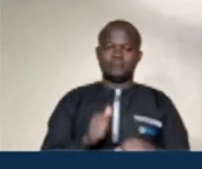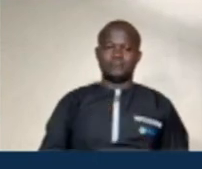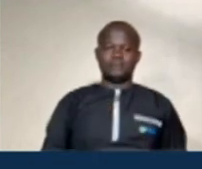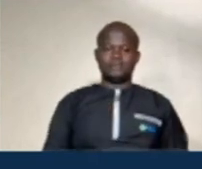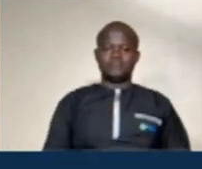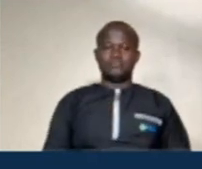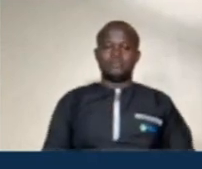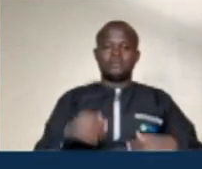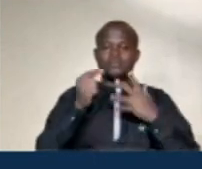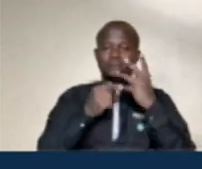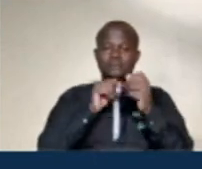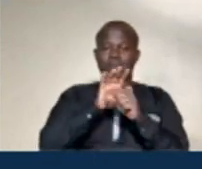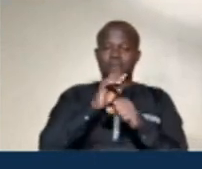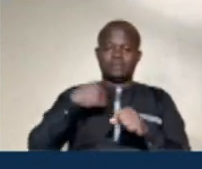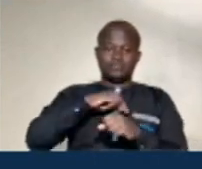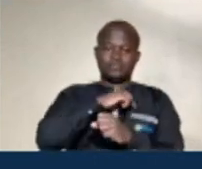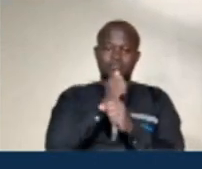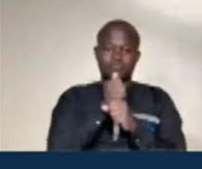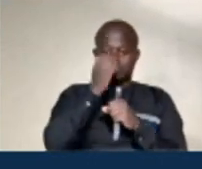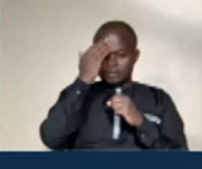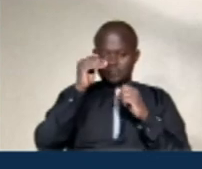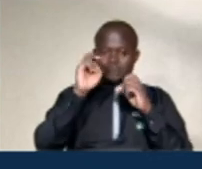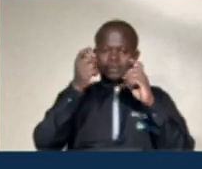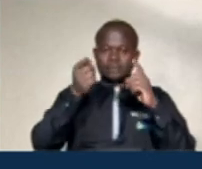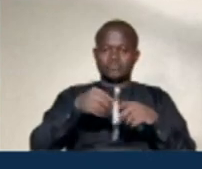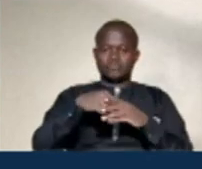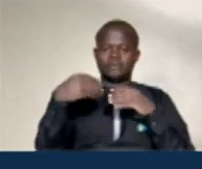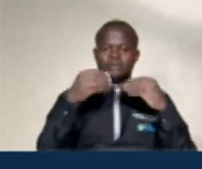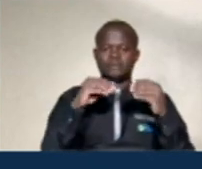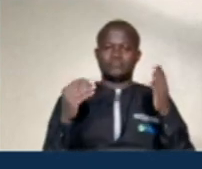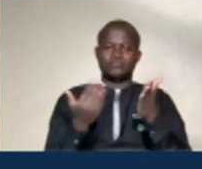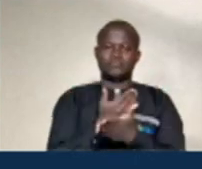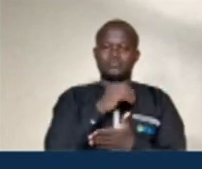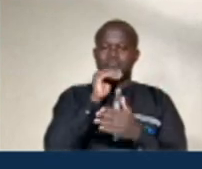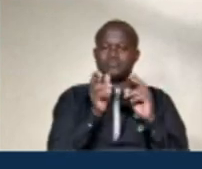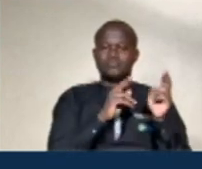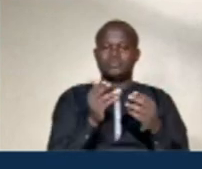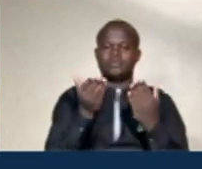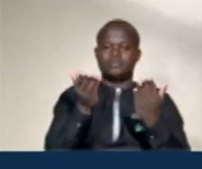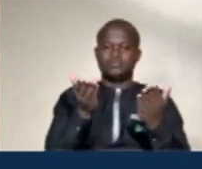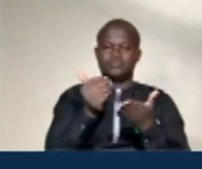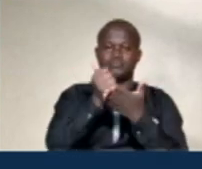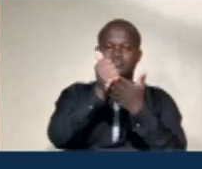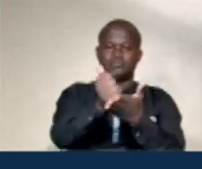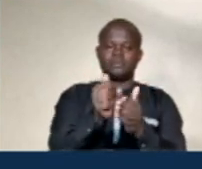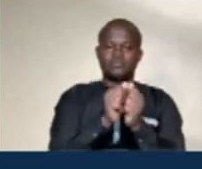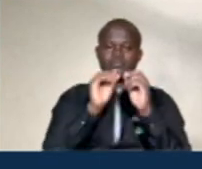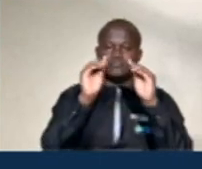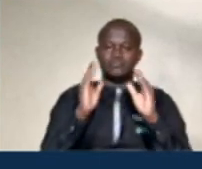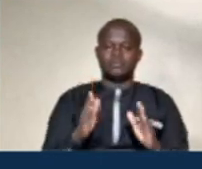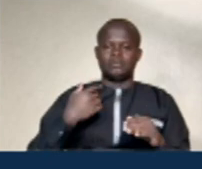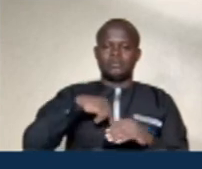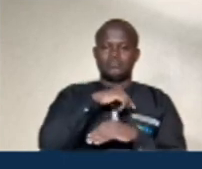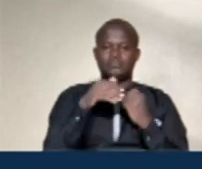Byinshi mu byo twakoraga kuko bazanyemo ibikoresho bishyashya bitari bisanzwe aha ngaha byafashije n'abarimu